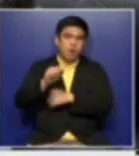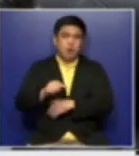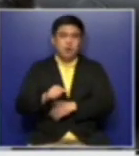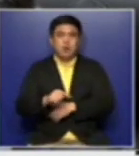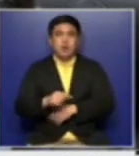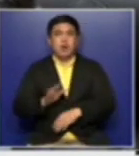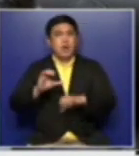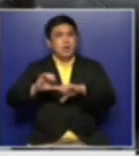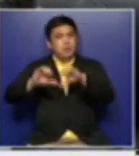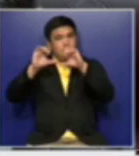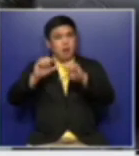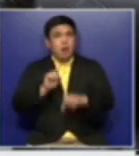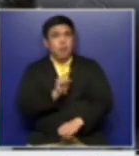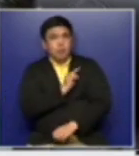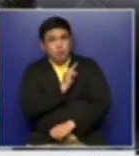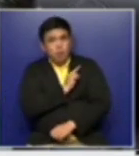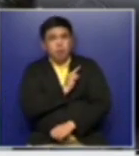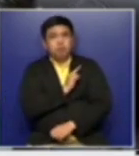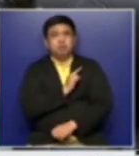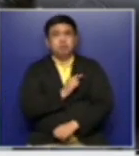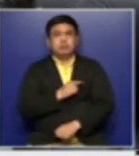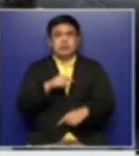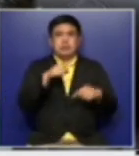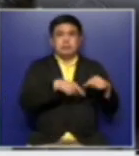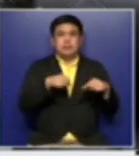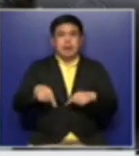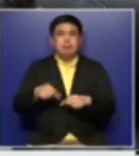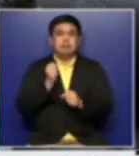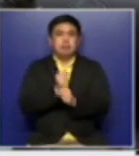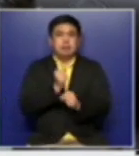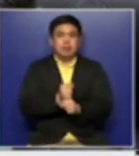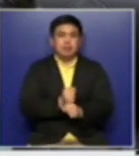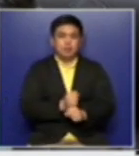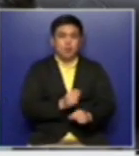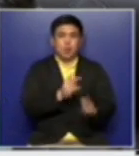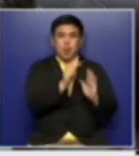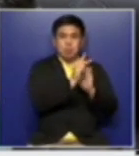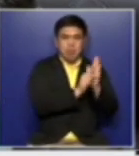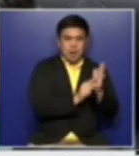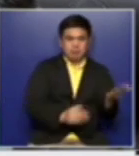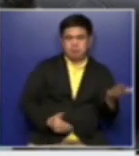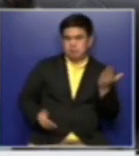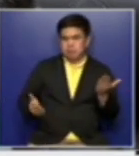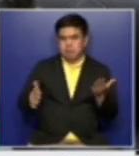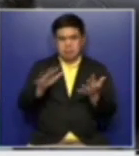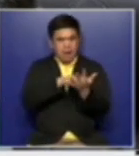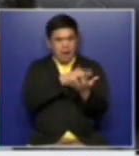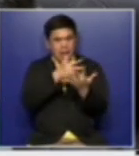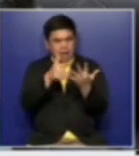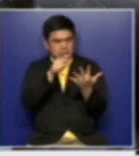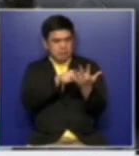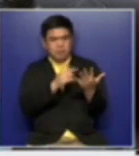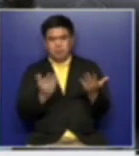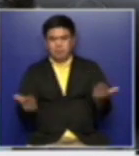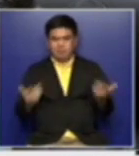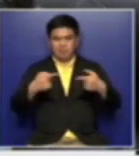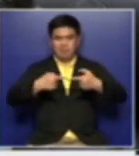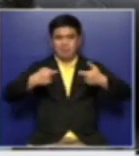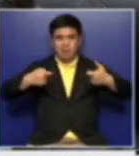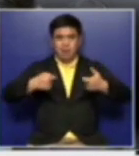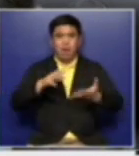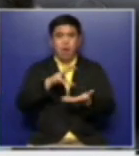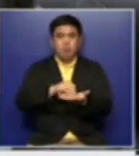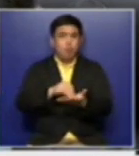งานราชการที่รับผิดชอบซ้ำซ้อนกันถือกฎหมายถือแผนที่คนละฉบับซึ่งมีความขัดแย้งกันอยู่ในตั